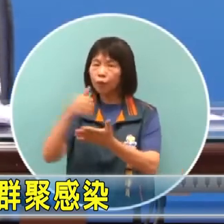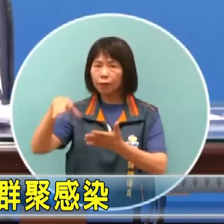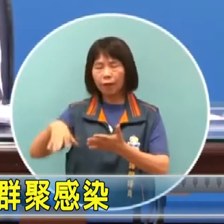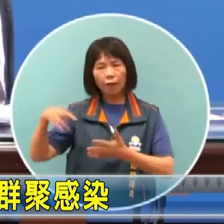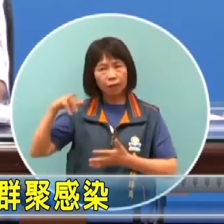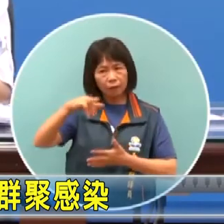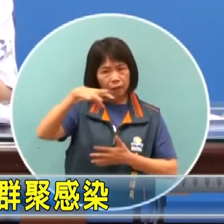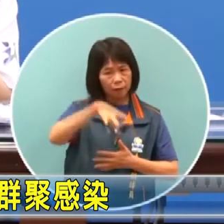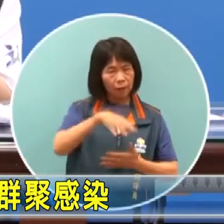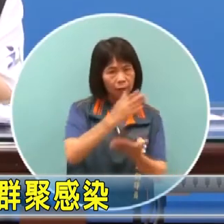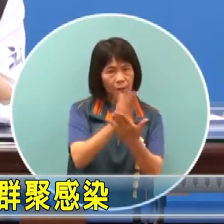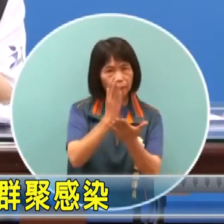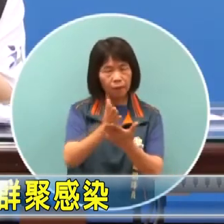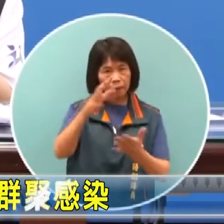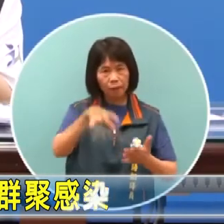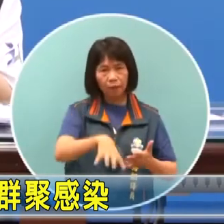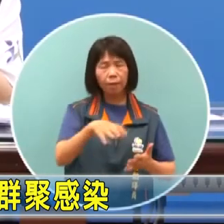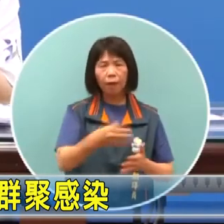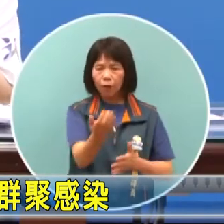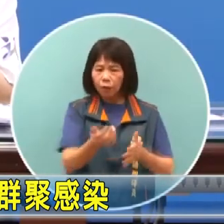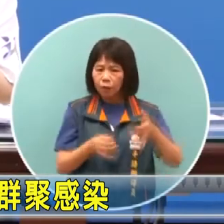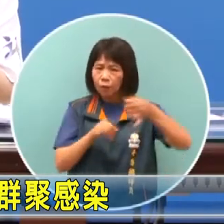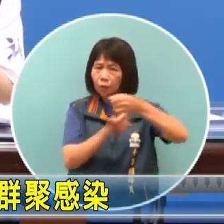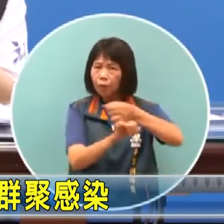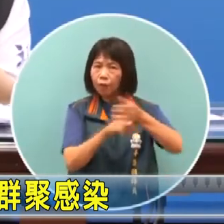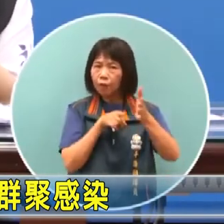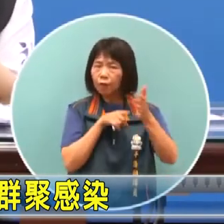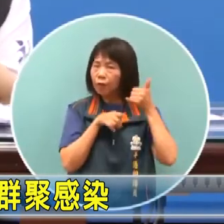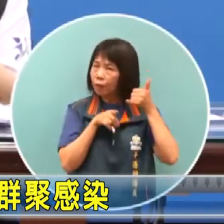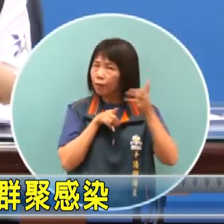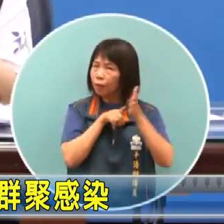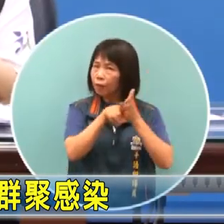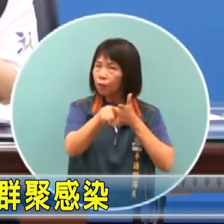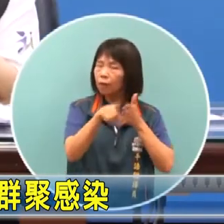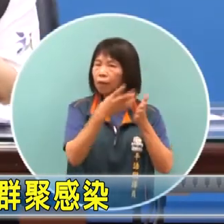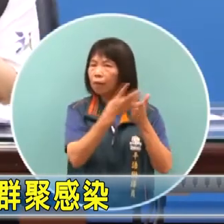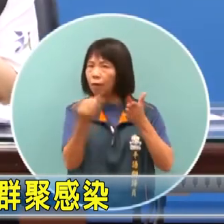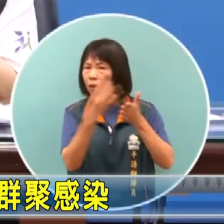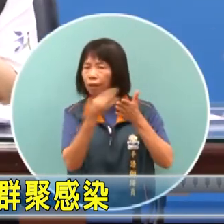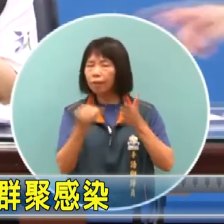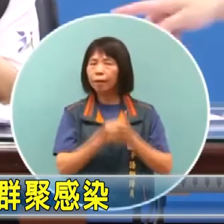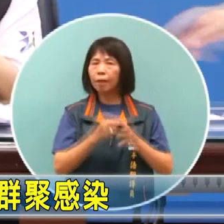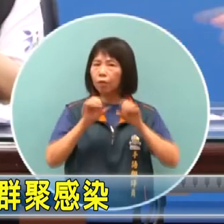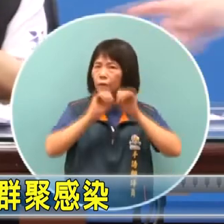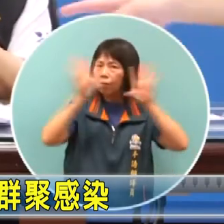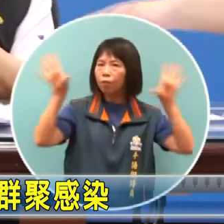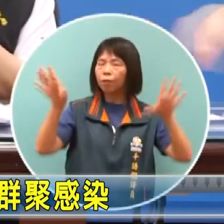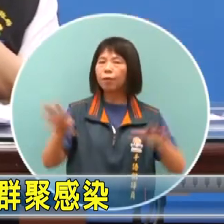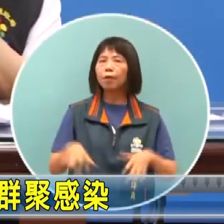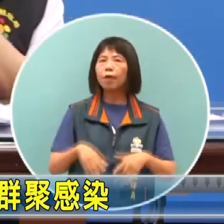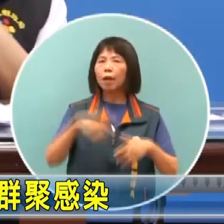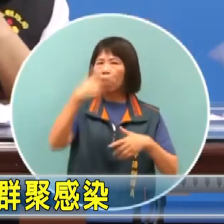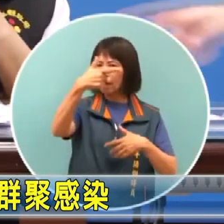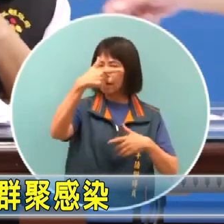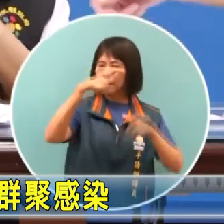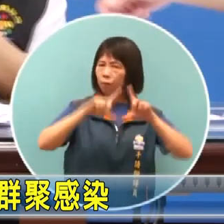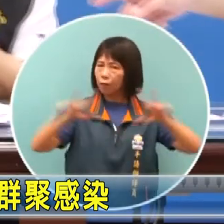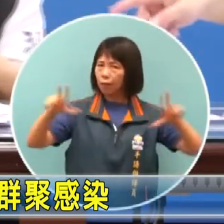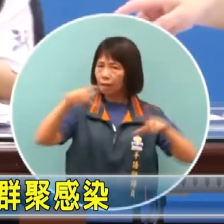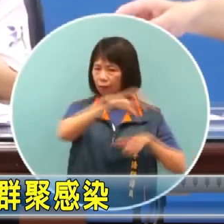场，会把我们的预约专线，把它这个告示在我们的六大地